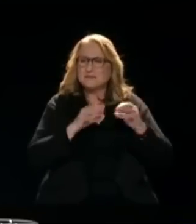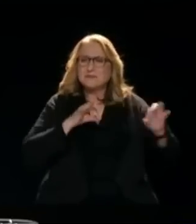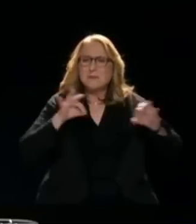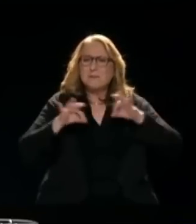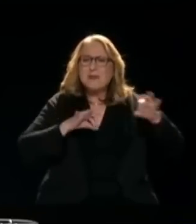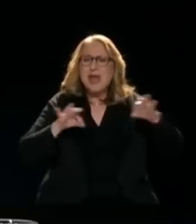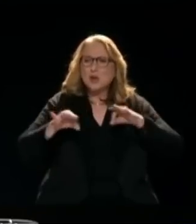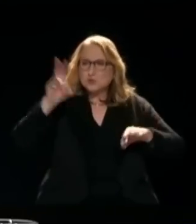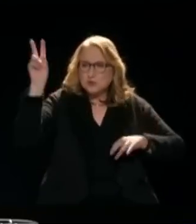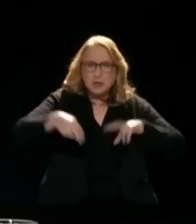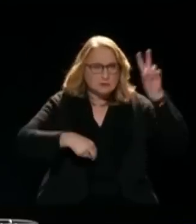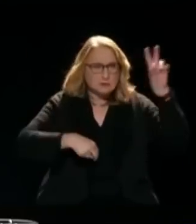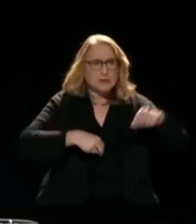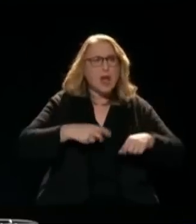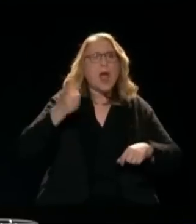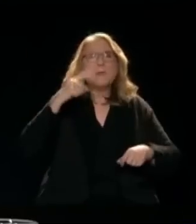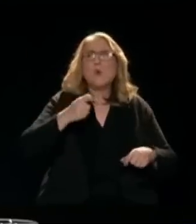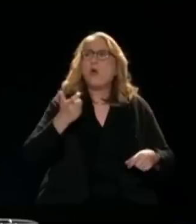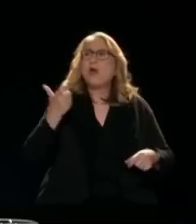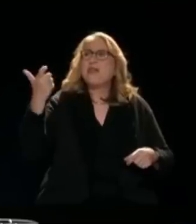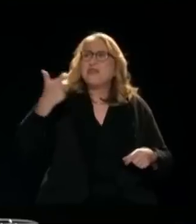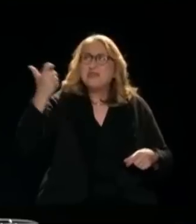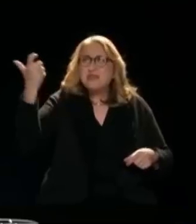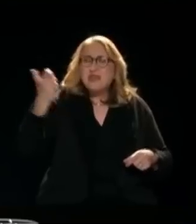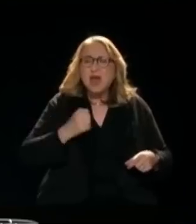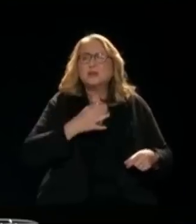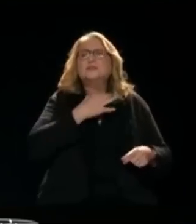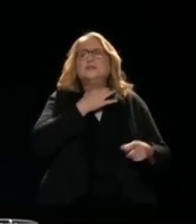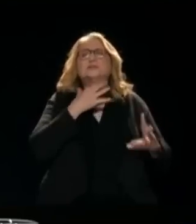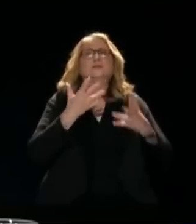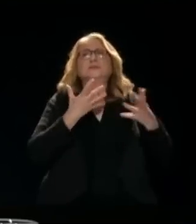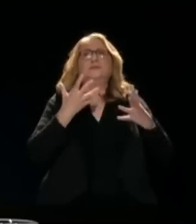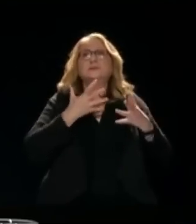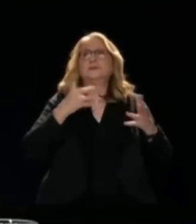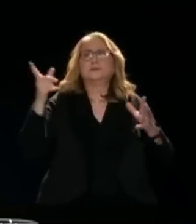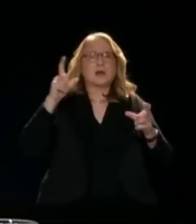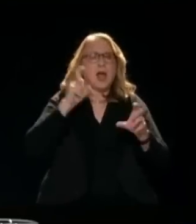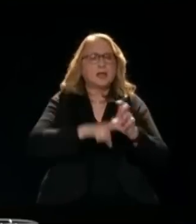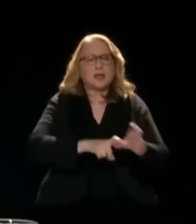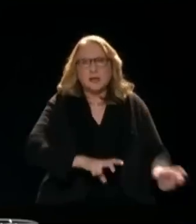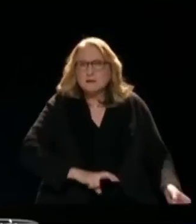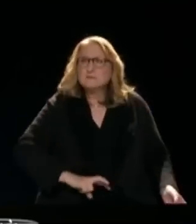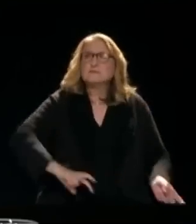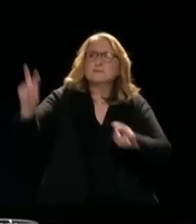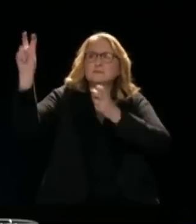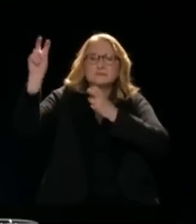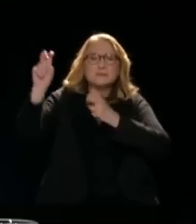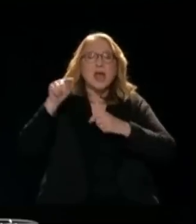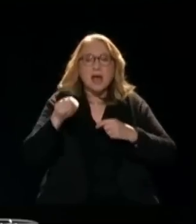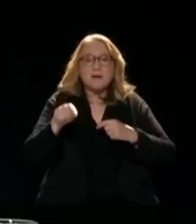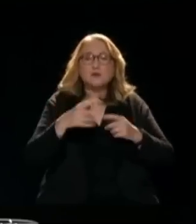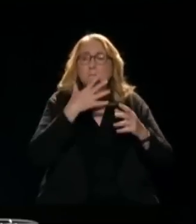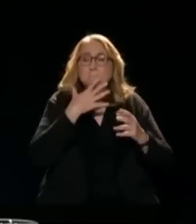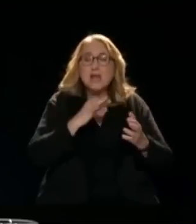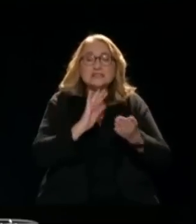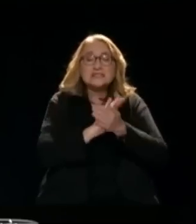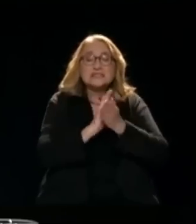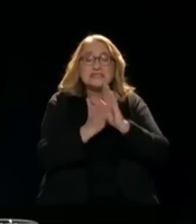διαχείρισης δανείων και οφειλών είναι η νομότυπη έκφραση ενός οργανωμένου εγκλήματος, μιας εγκληματικής συμμορίας